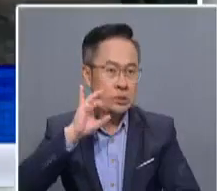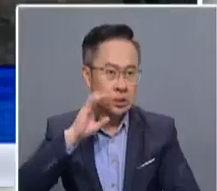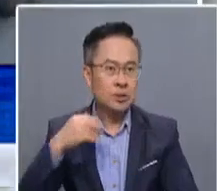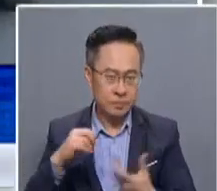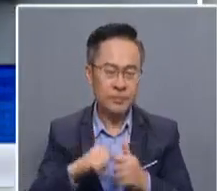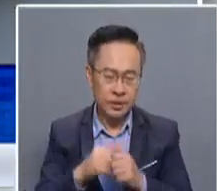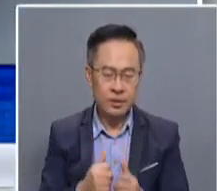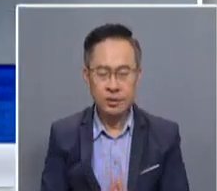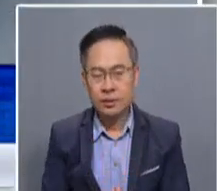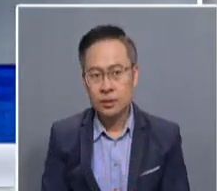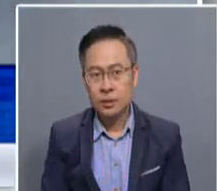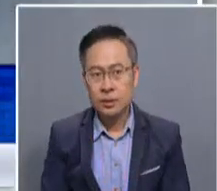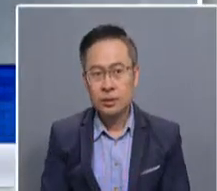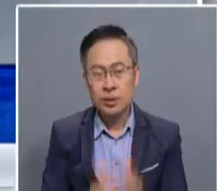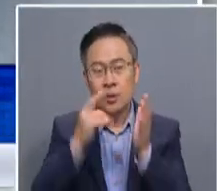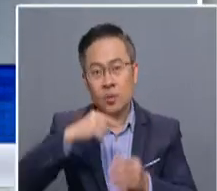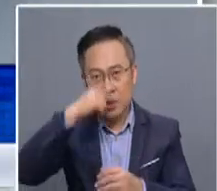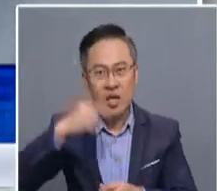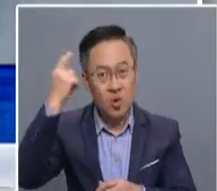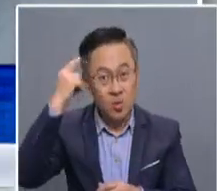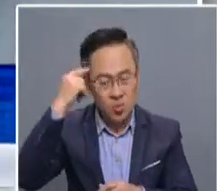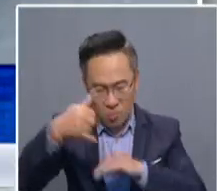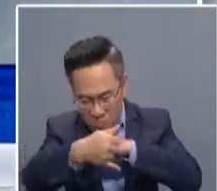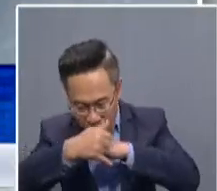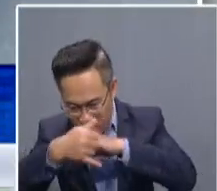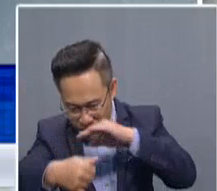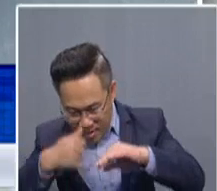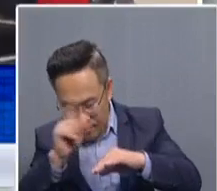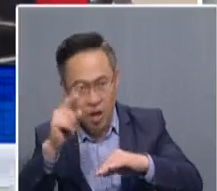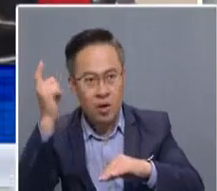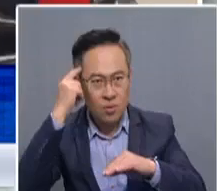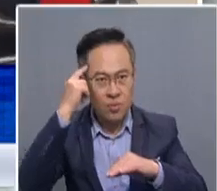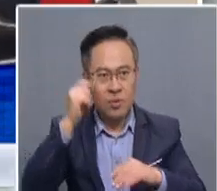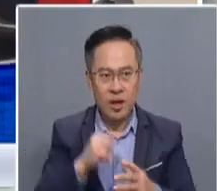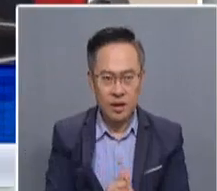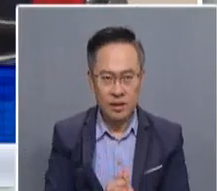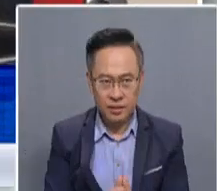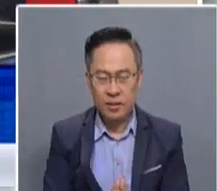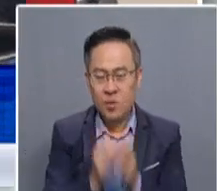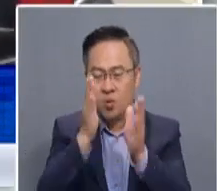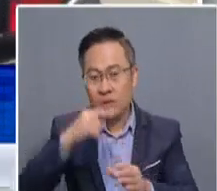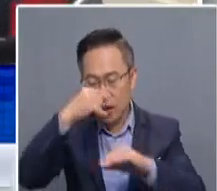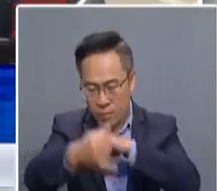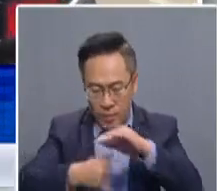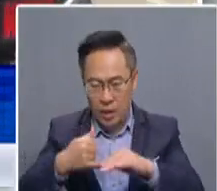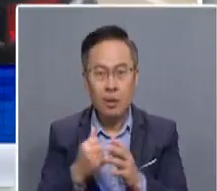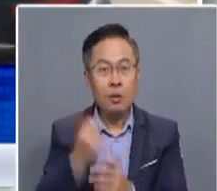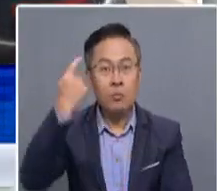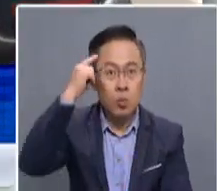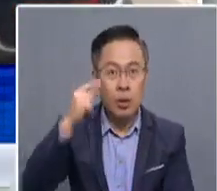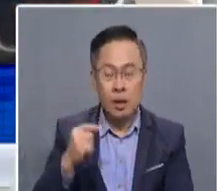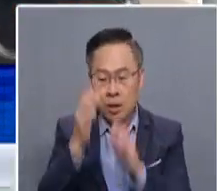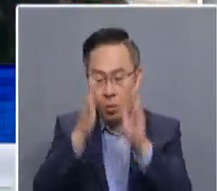ที่ข้ามเข้ามาเนื่องจากเขาคุ้นเส้นทางนะครับพอข้ามเข้ามาพบคนก็จะไม่รู้นะครับว่านี่คนลักลอบเข้ามาหรือเปล่า